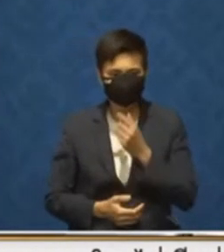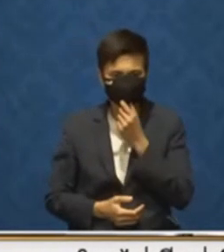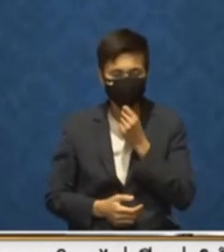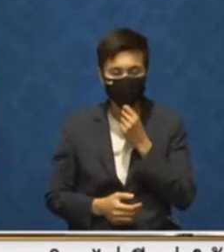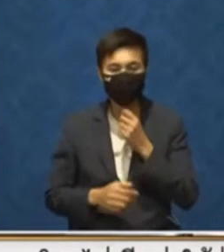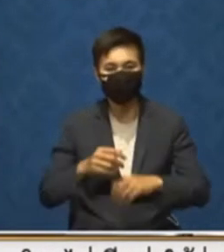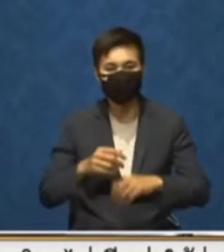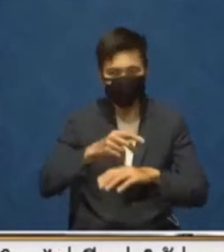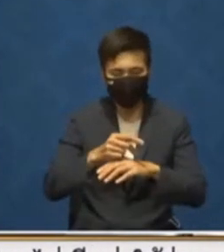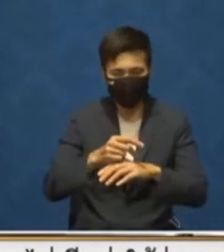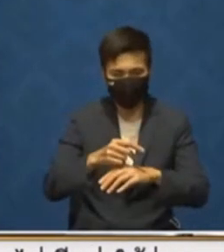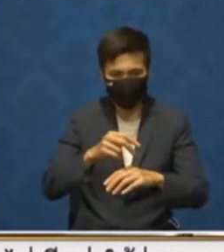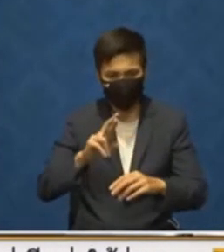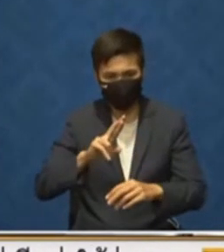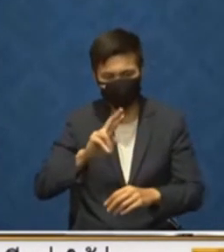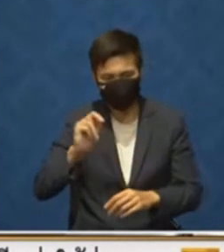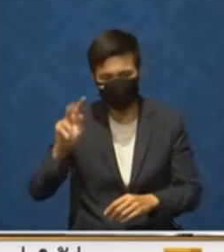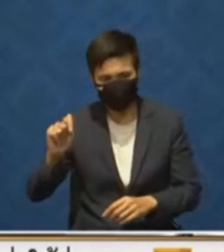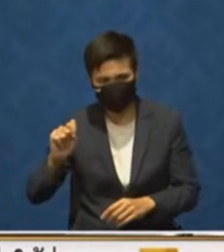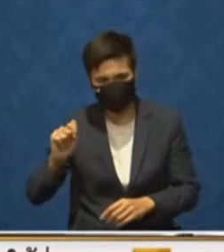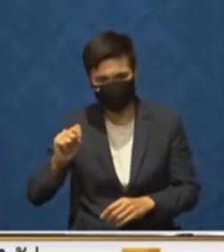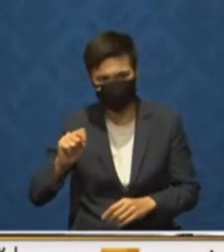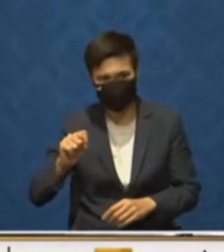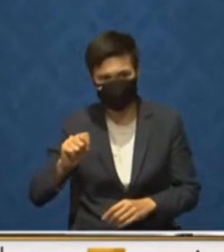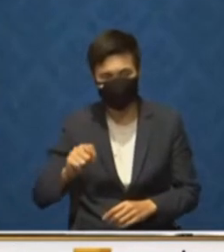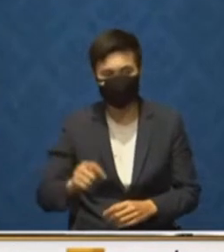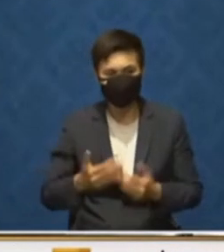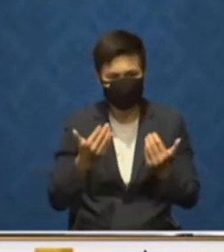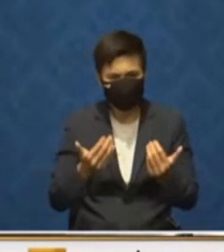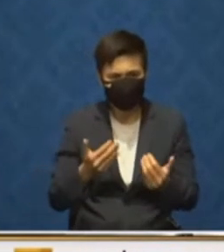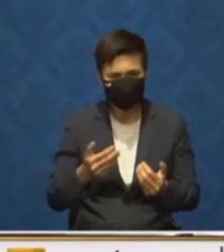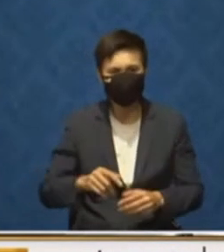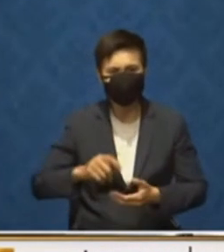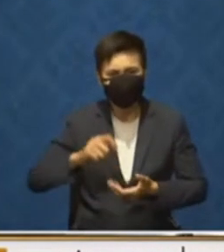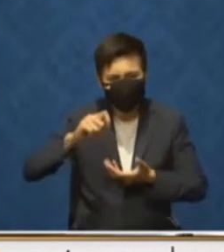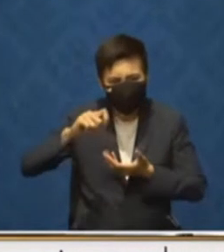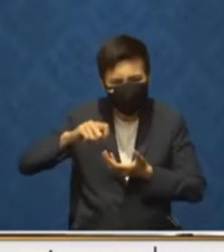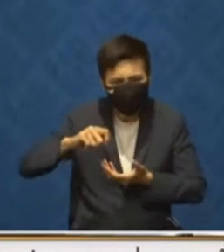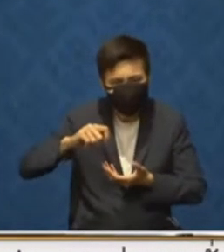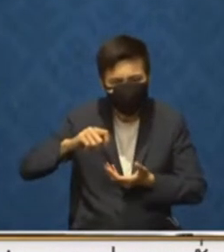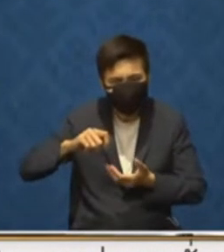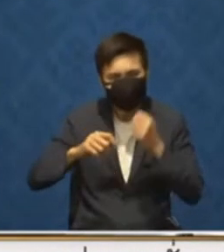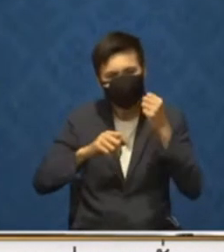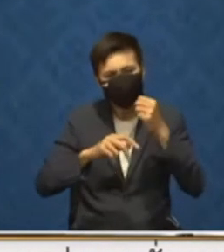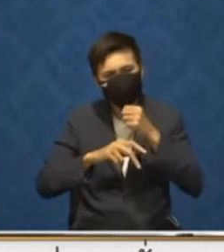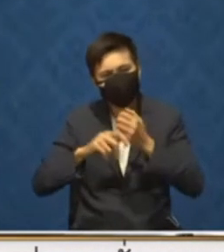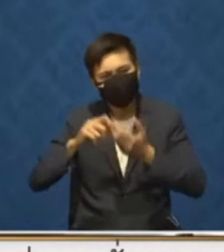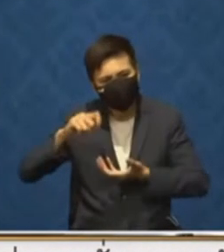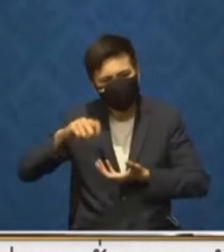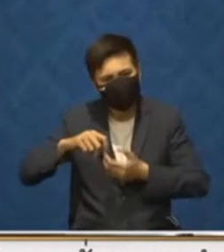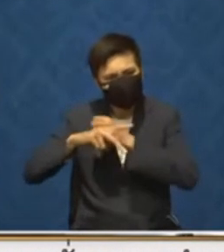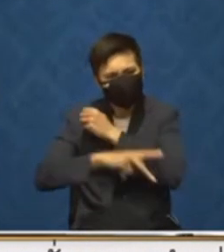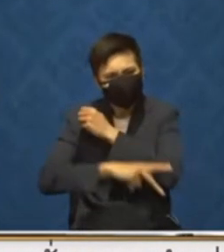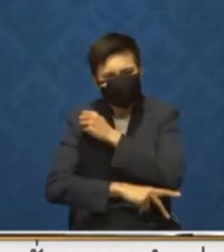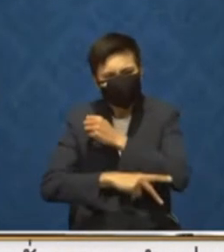อธิบดีสวาปามถ้าไปรุ่นเขาเรียกว่าแหลก